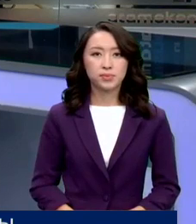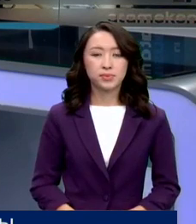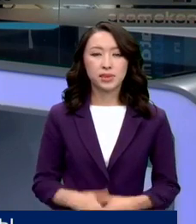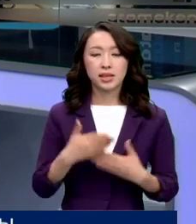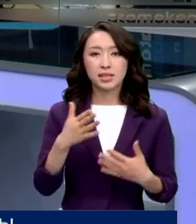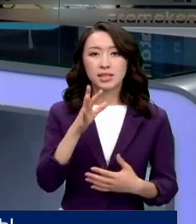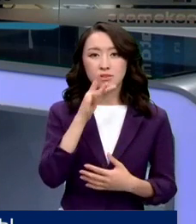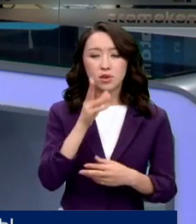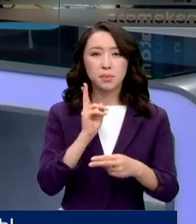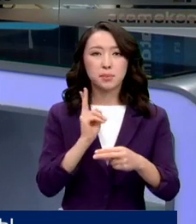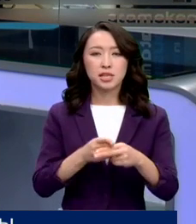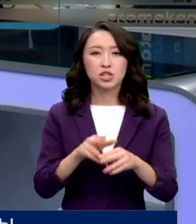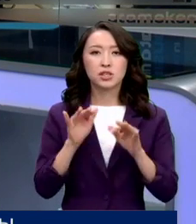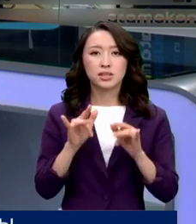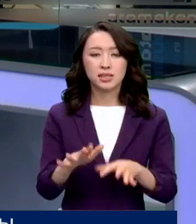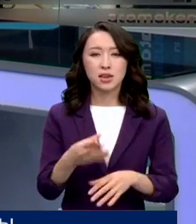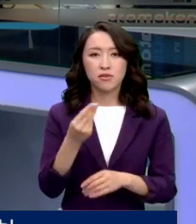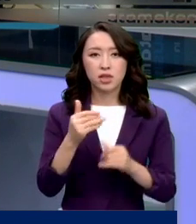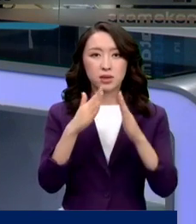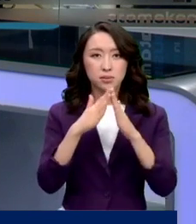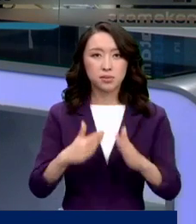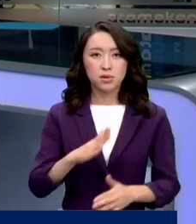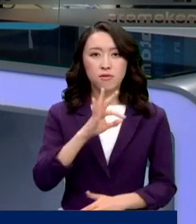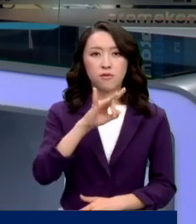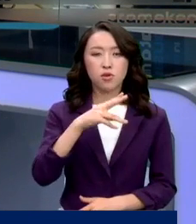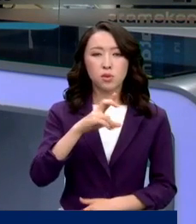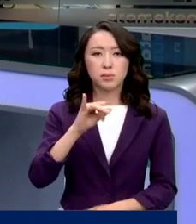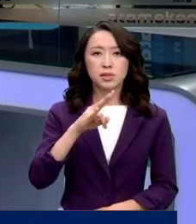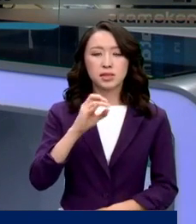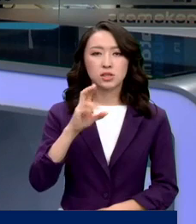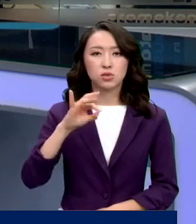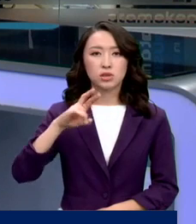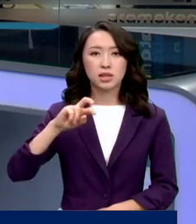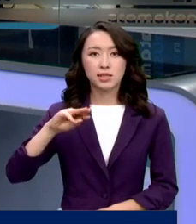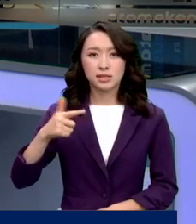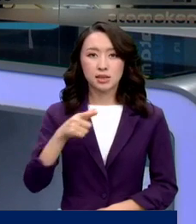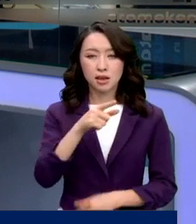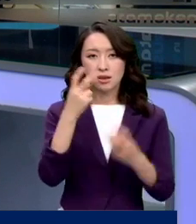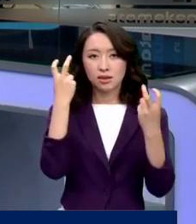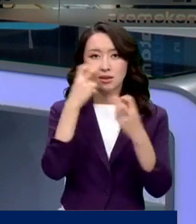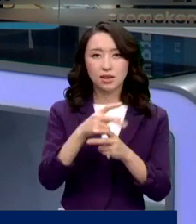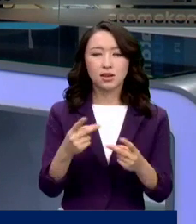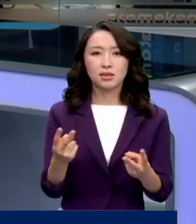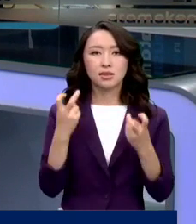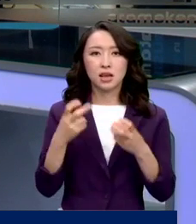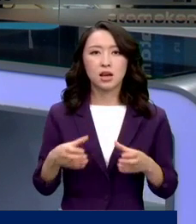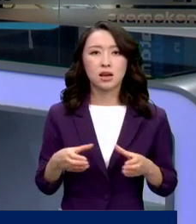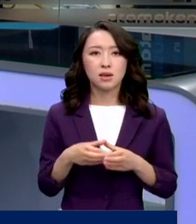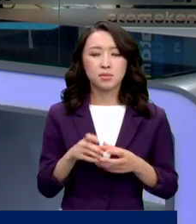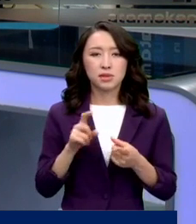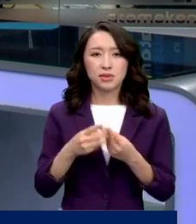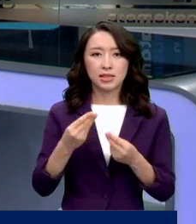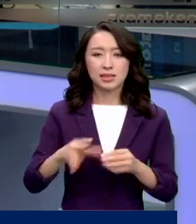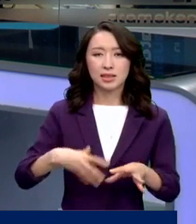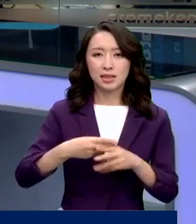Тем временем пресечена деятельность финансовой пирамиды World Business Consulting. Они были замаскированы под маркетинговую компанию в сфере